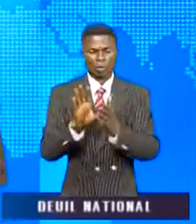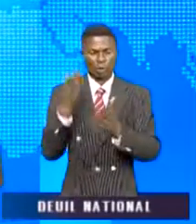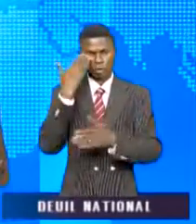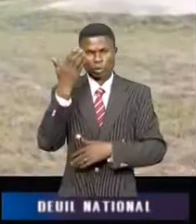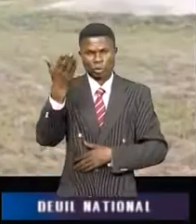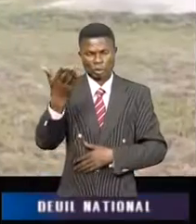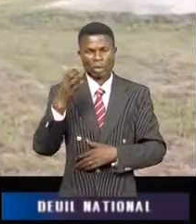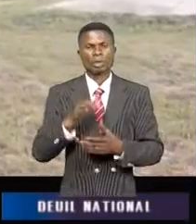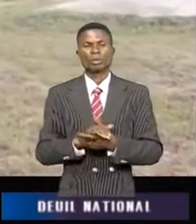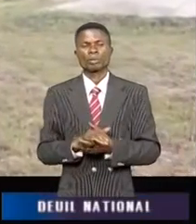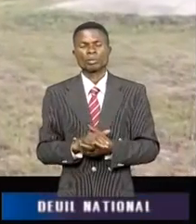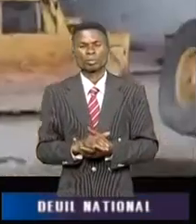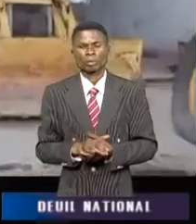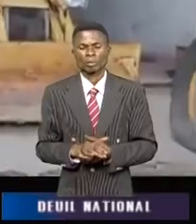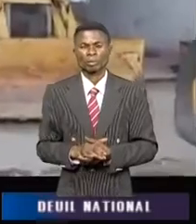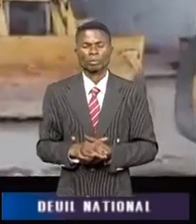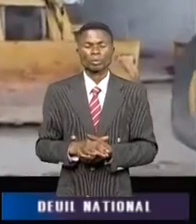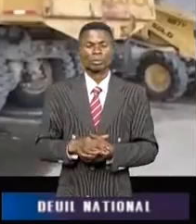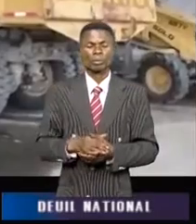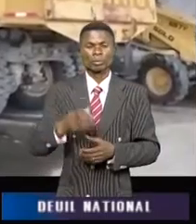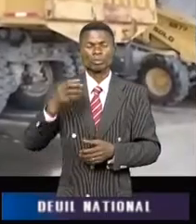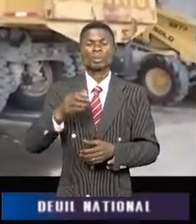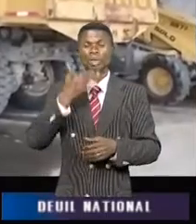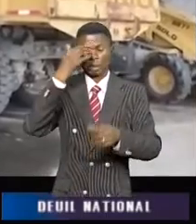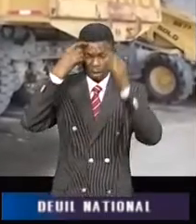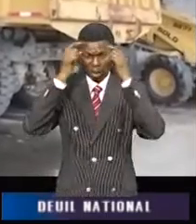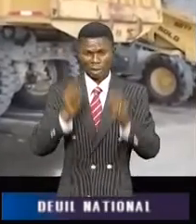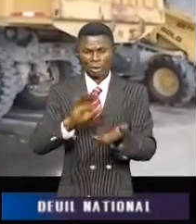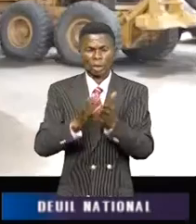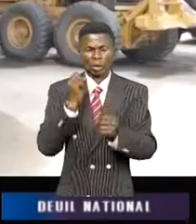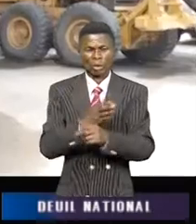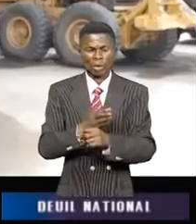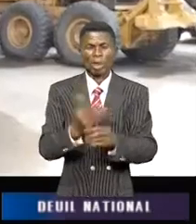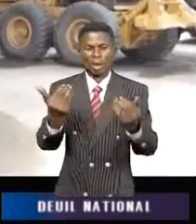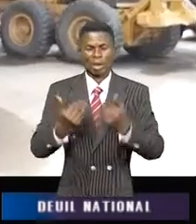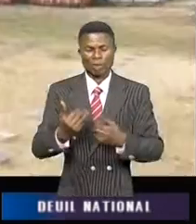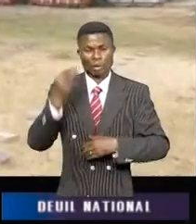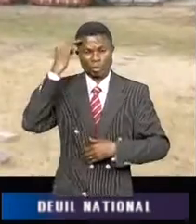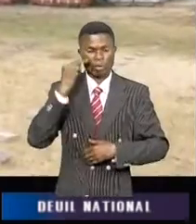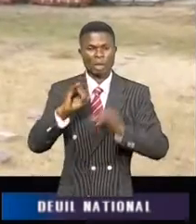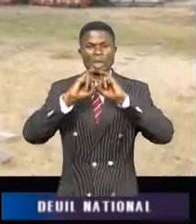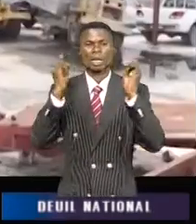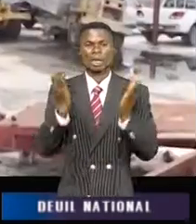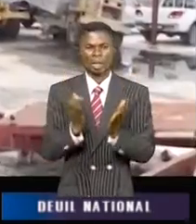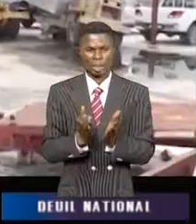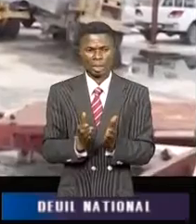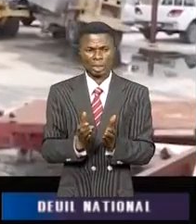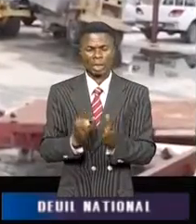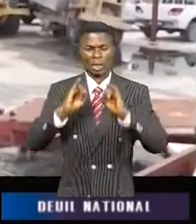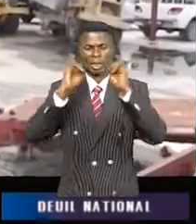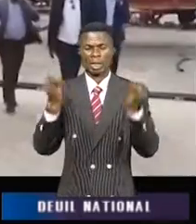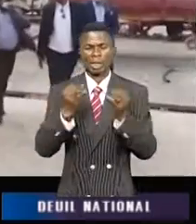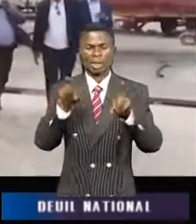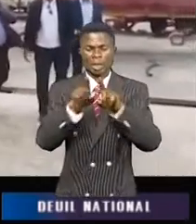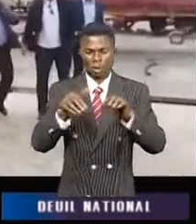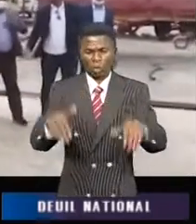commentaire. C'est pour concrétiser les décisions et la volonté du ministre de l'Industrie, Julien Paluku Kaungia, et celui de